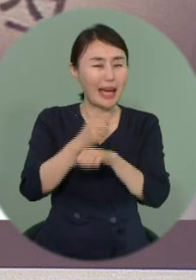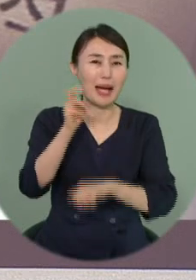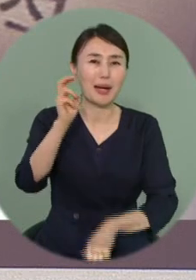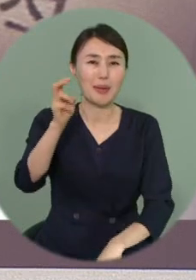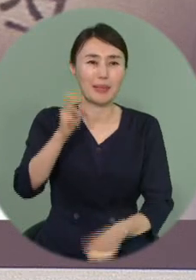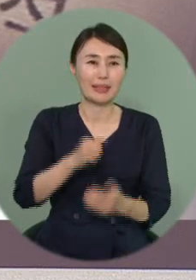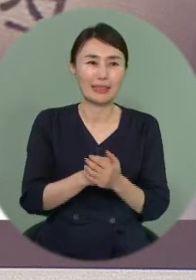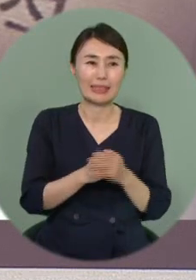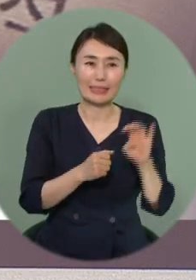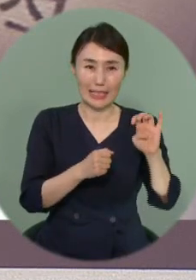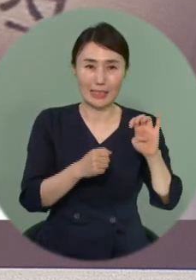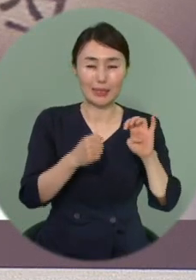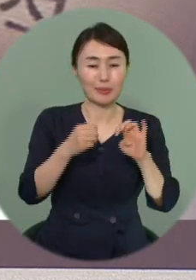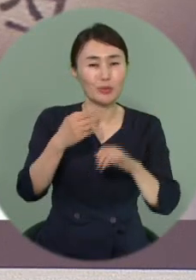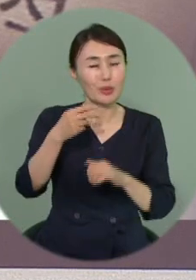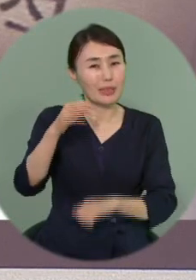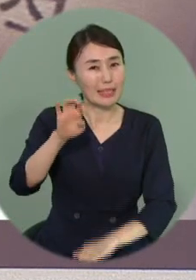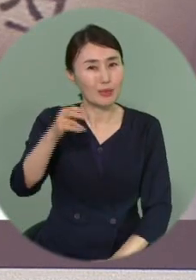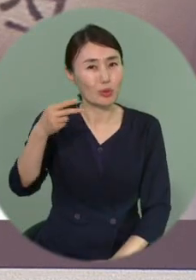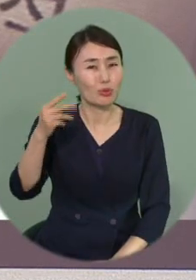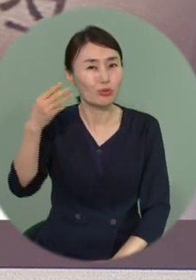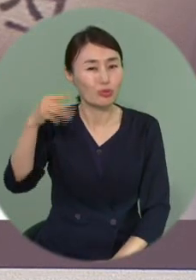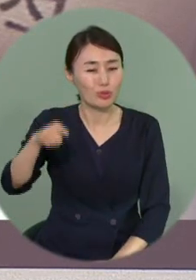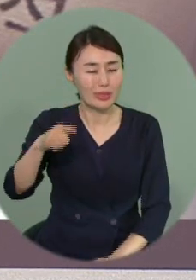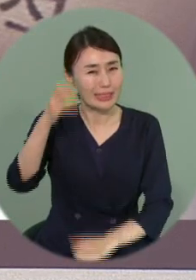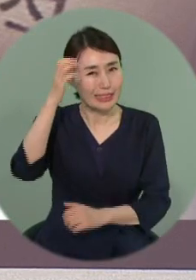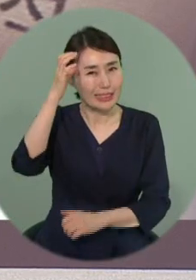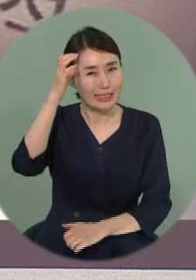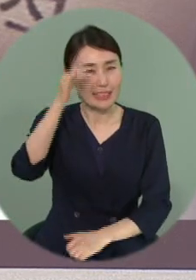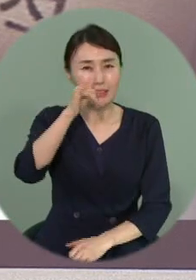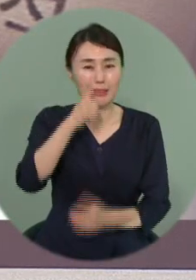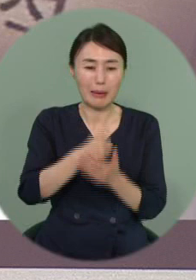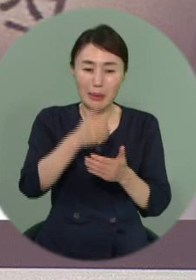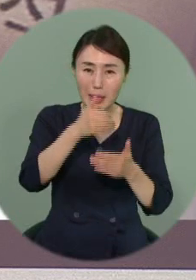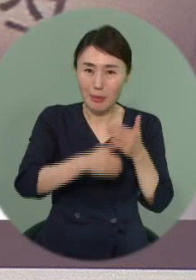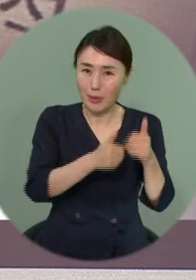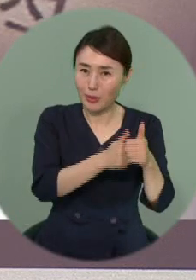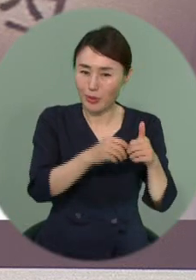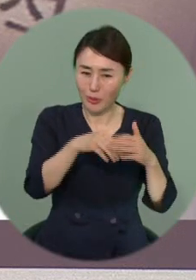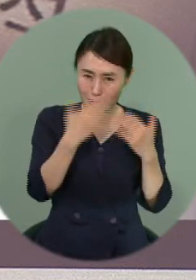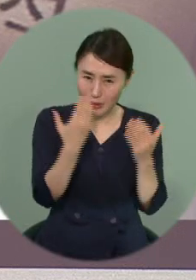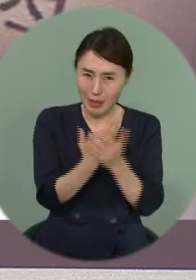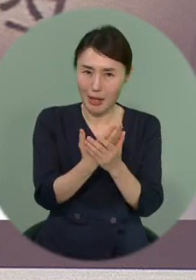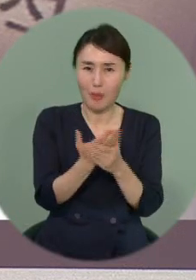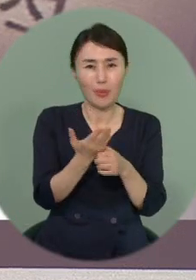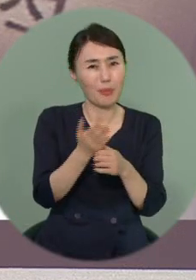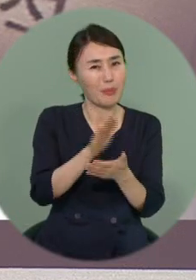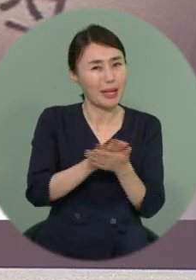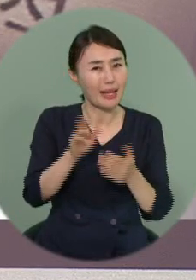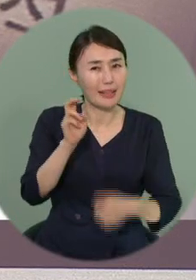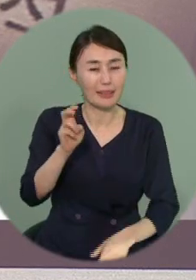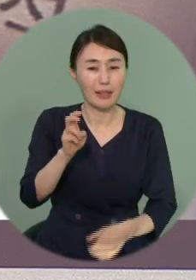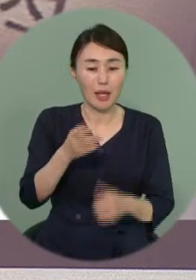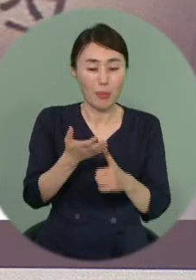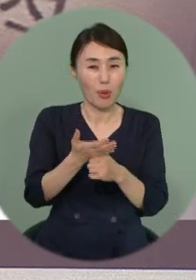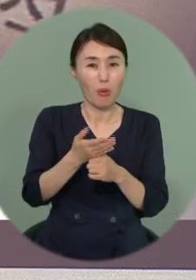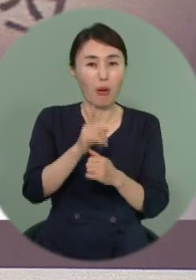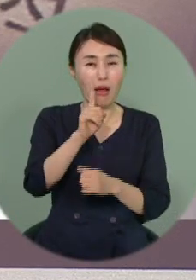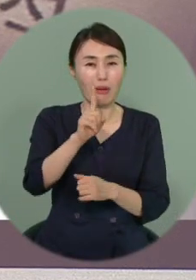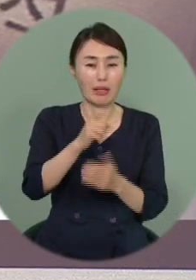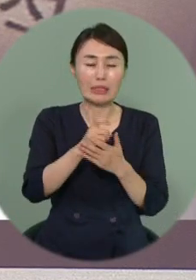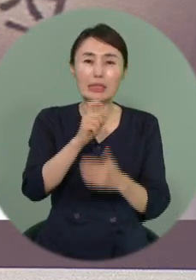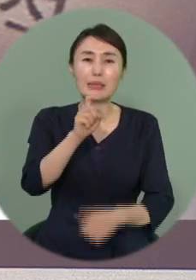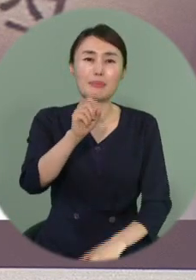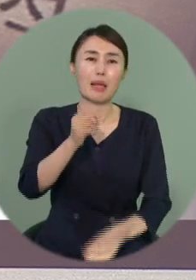40홈런 40도가 기대되는만큼 남은 경기도 전석이 매진될 정도로 인기인데요 표 한 장에 10만 원이 넘는